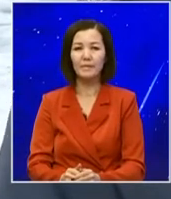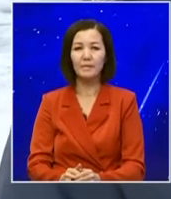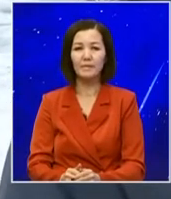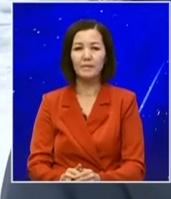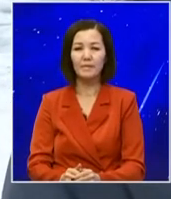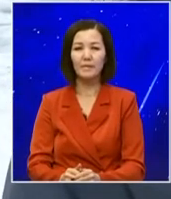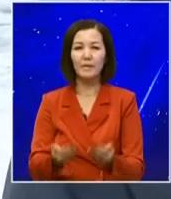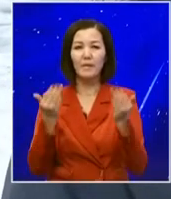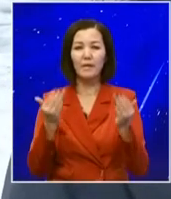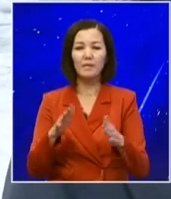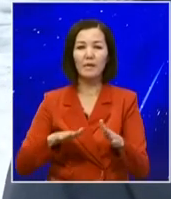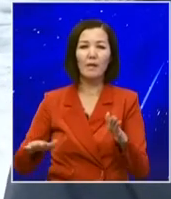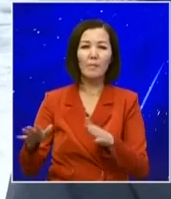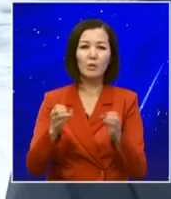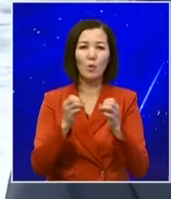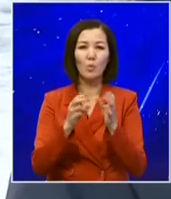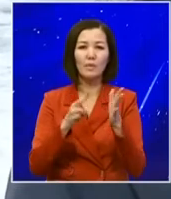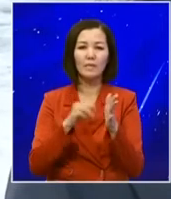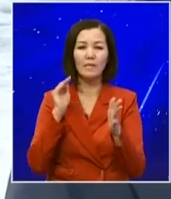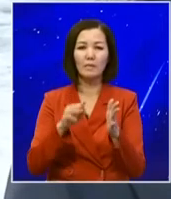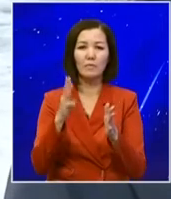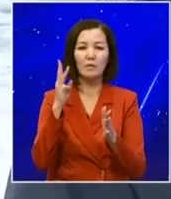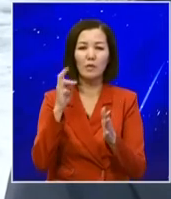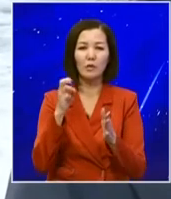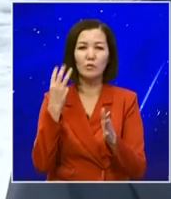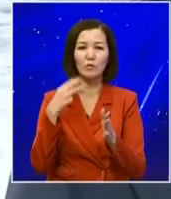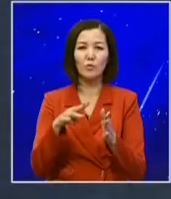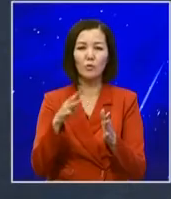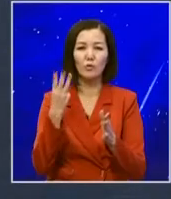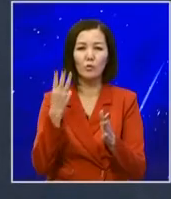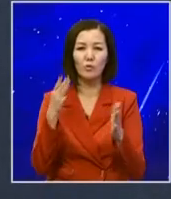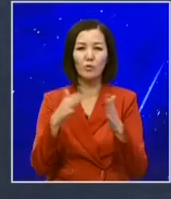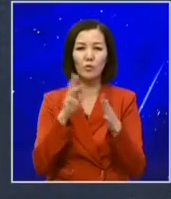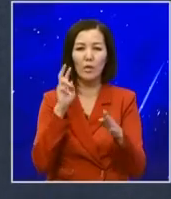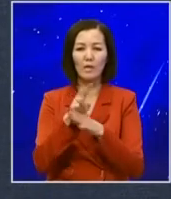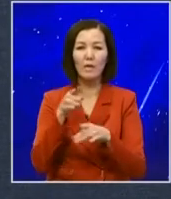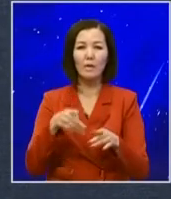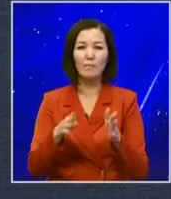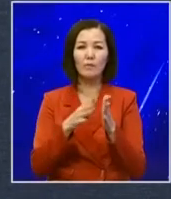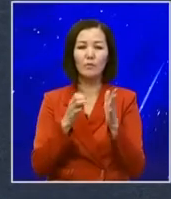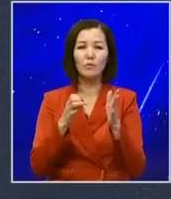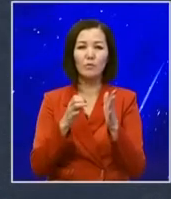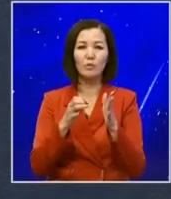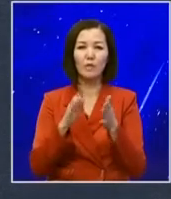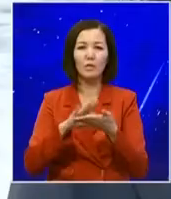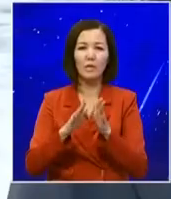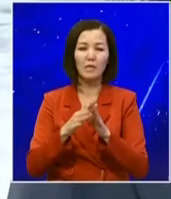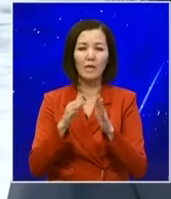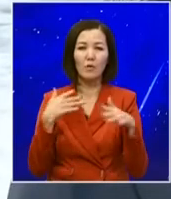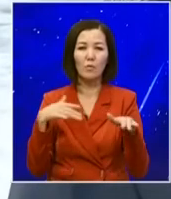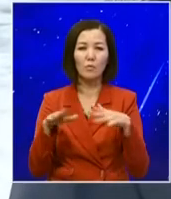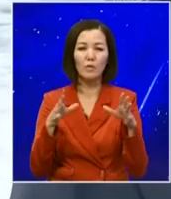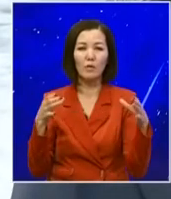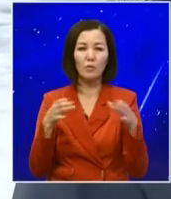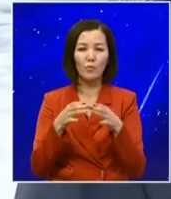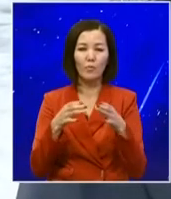домов. Қазір біз аймақтағы 18234 үйді араладық. Оның ішінде 1900 шаңырақ халықтың әлеуметтік осал топтары.